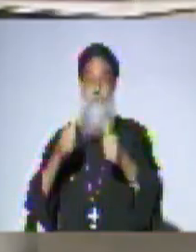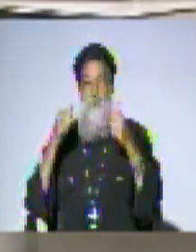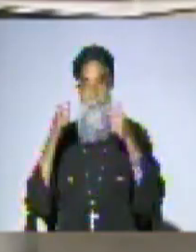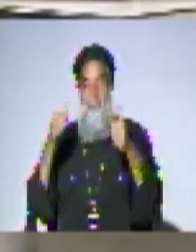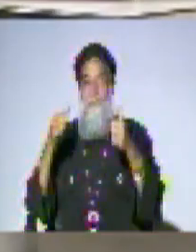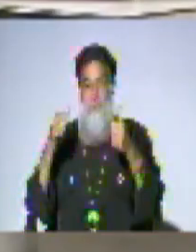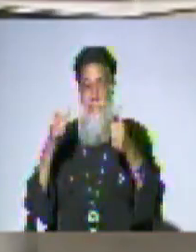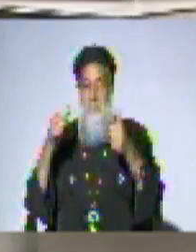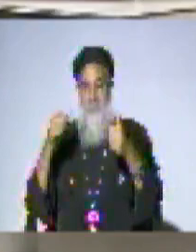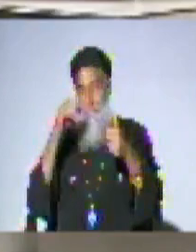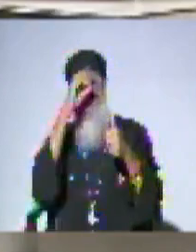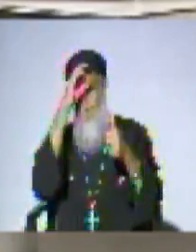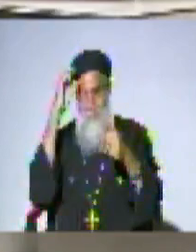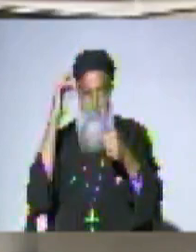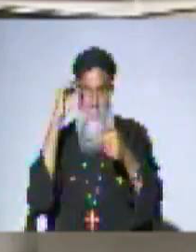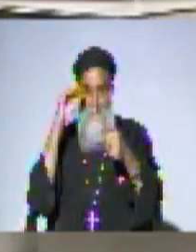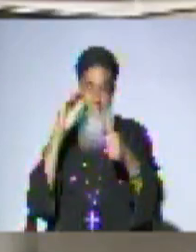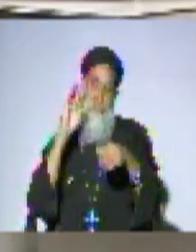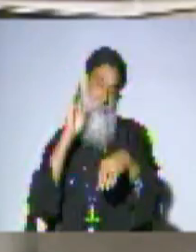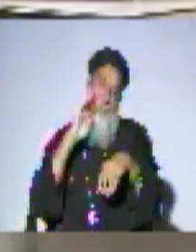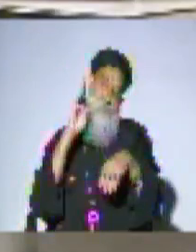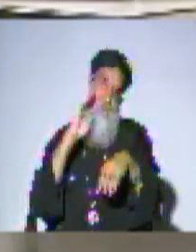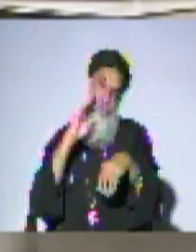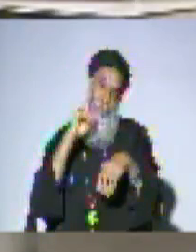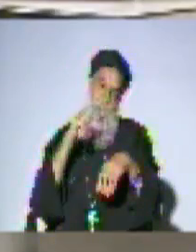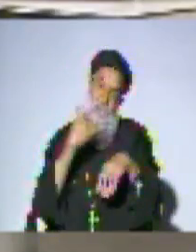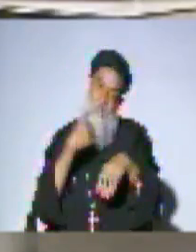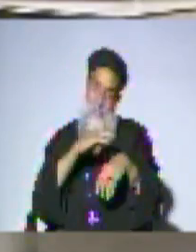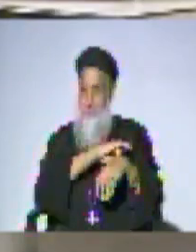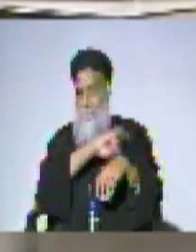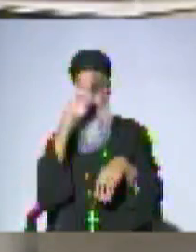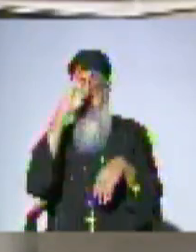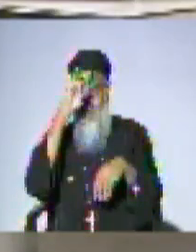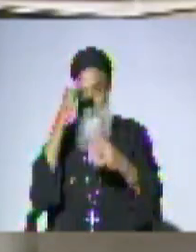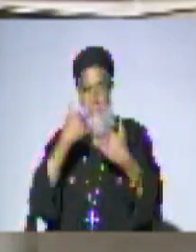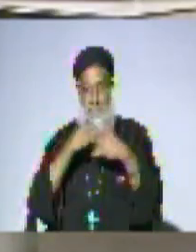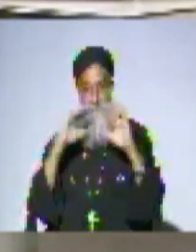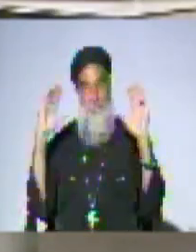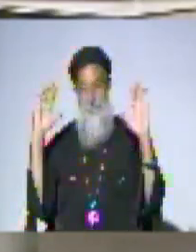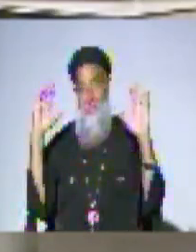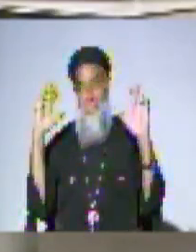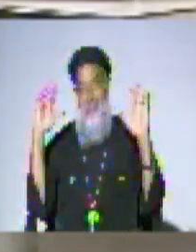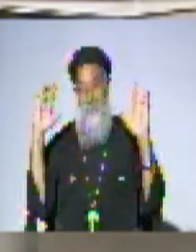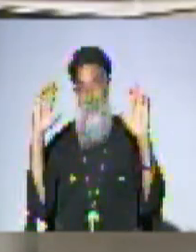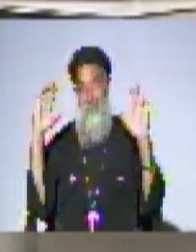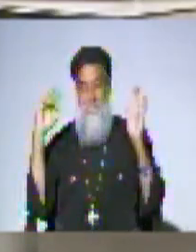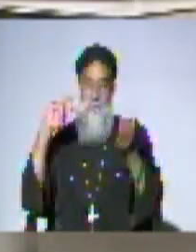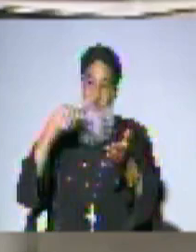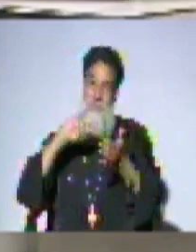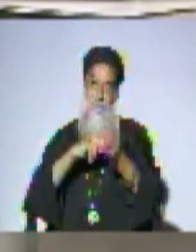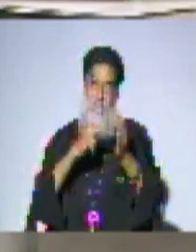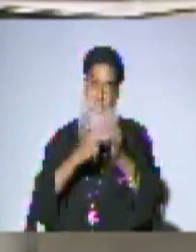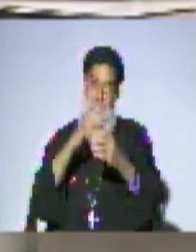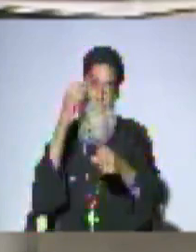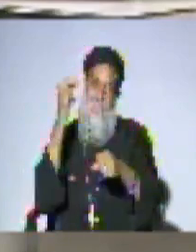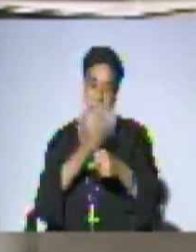يعني معناها انه ما فيهوش شر، و ما بيعملش